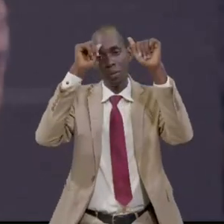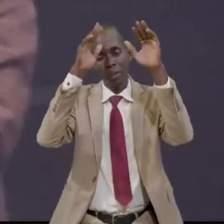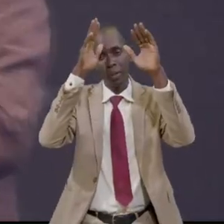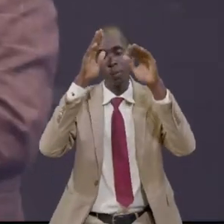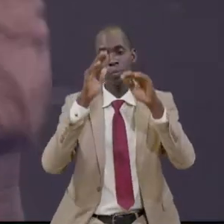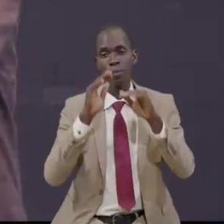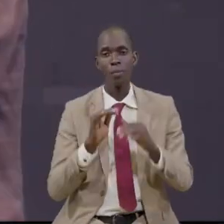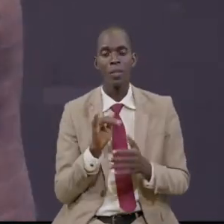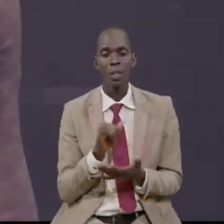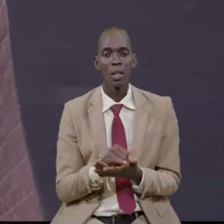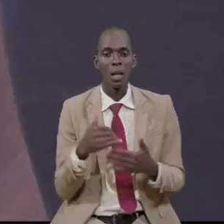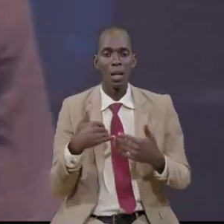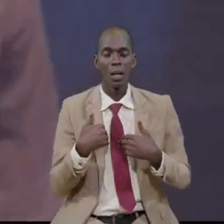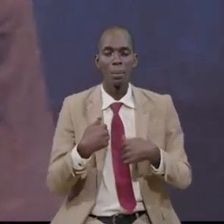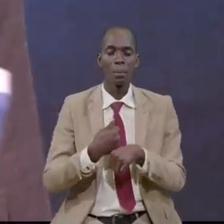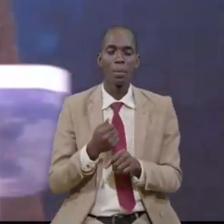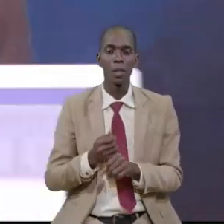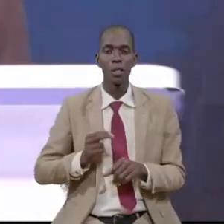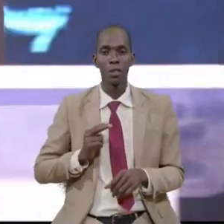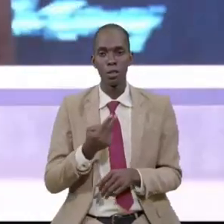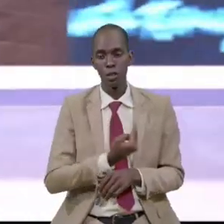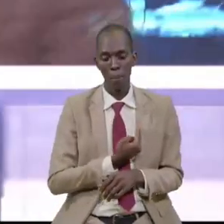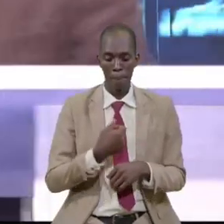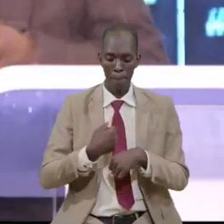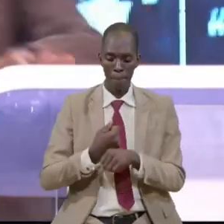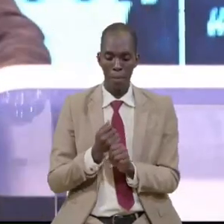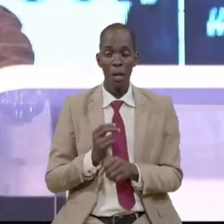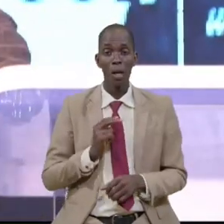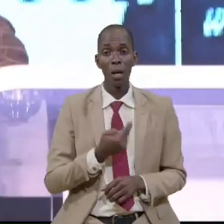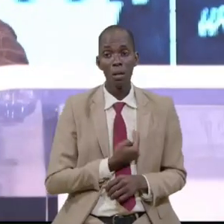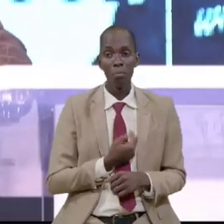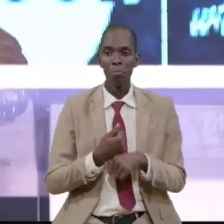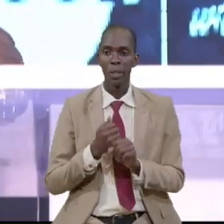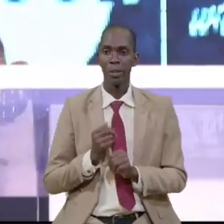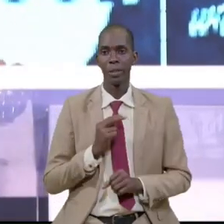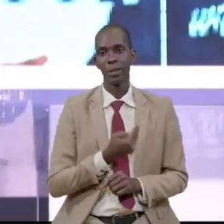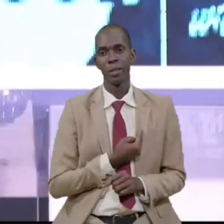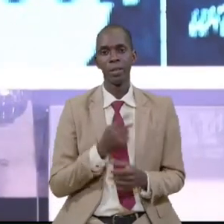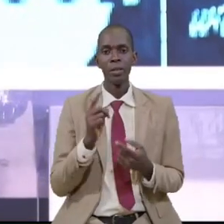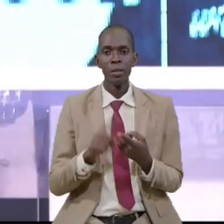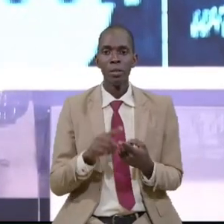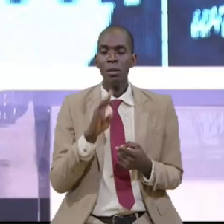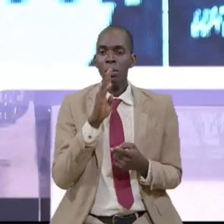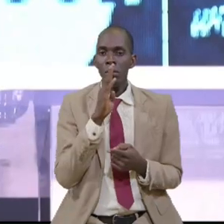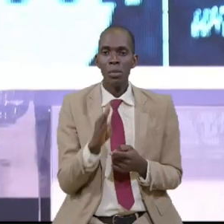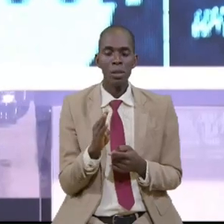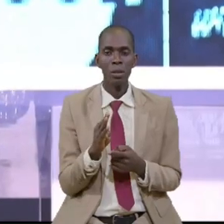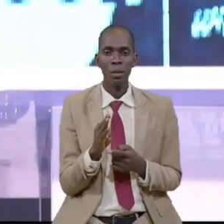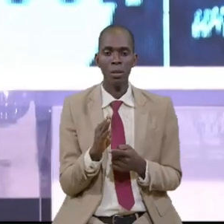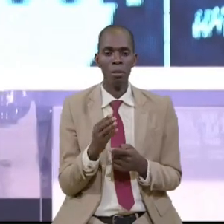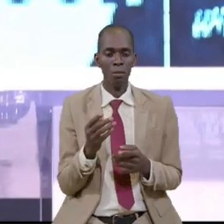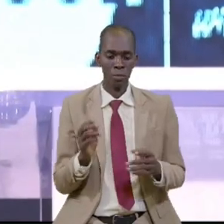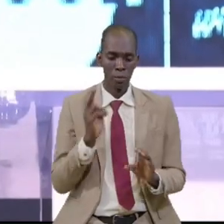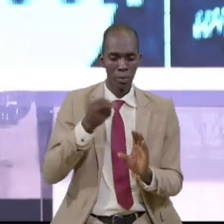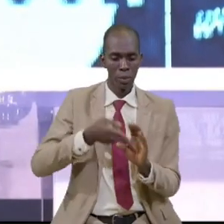père qui vous a rendu vous a rendu capable d'avoir part